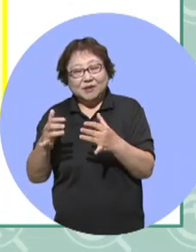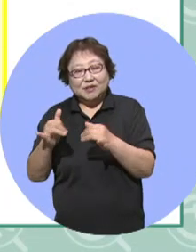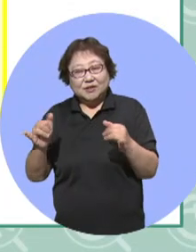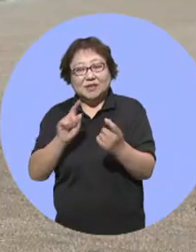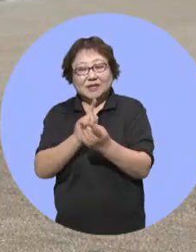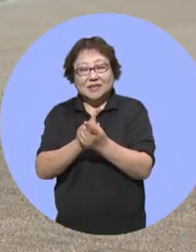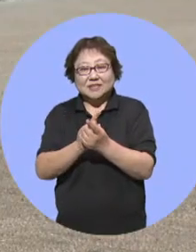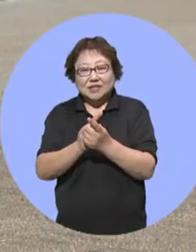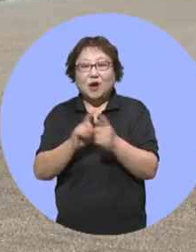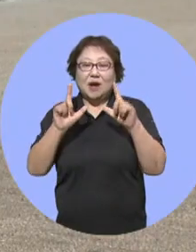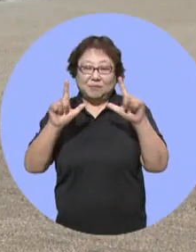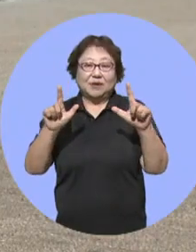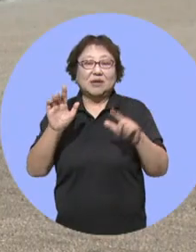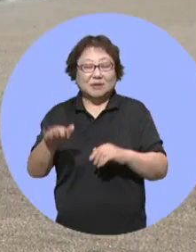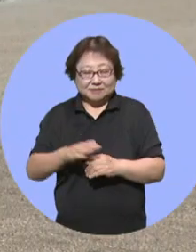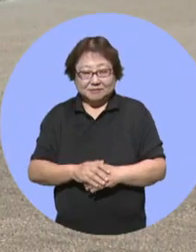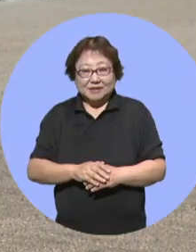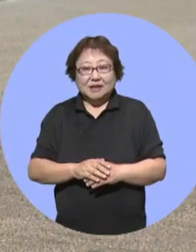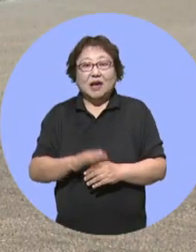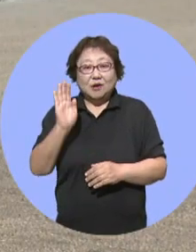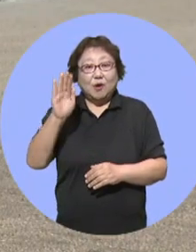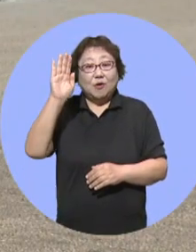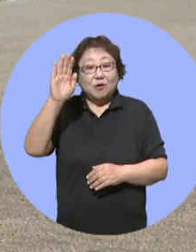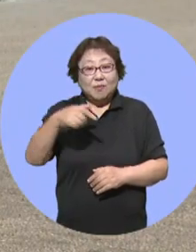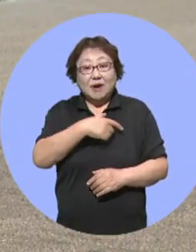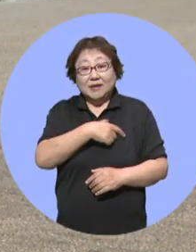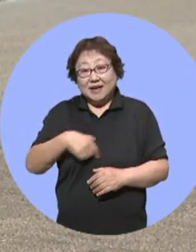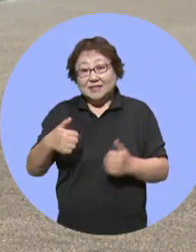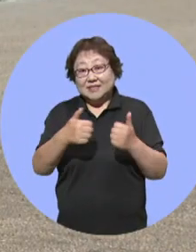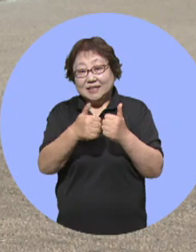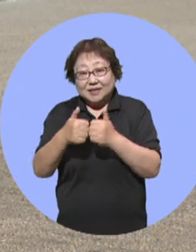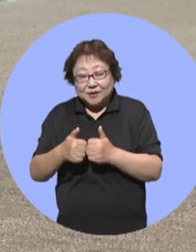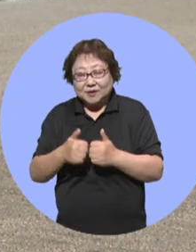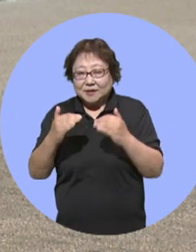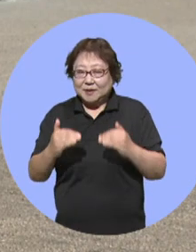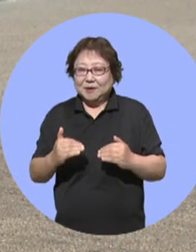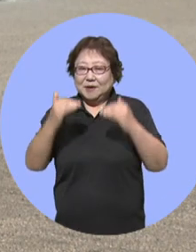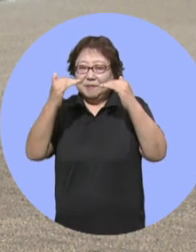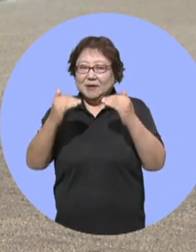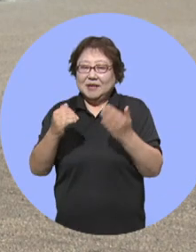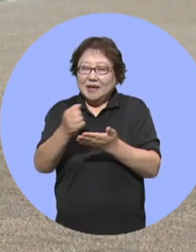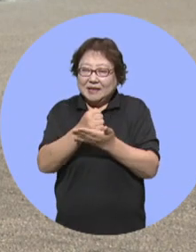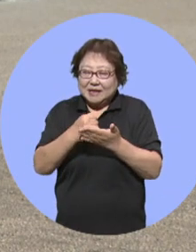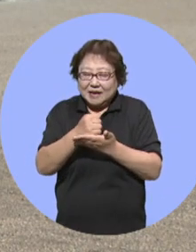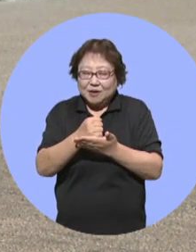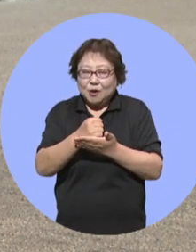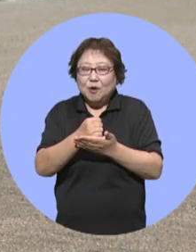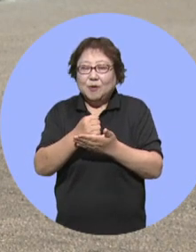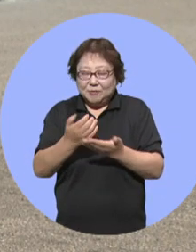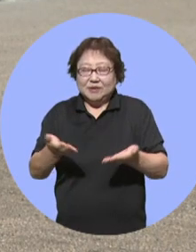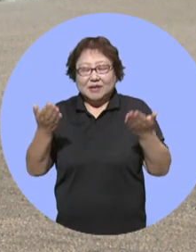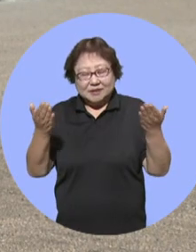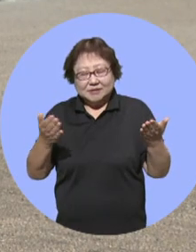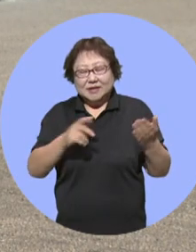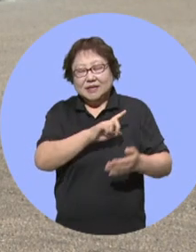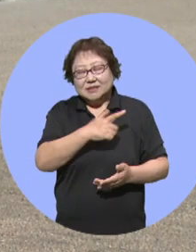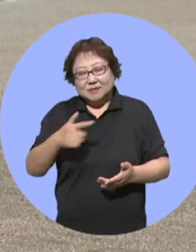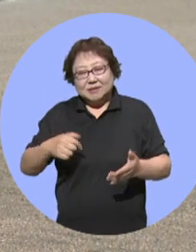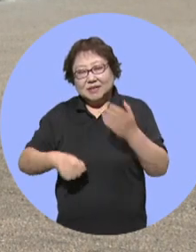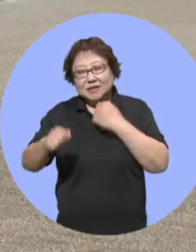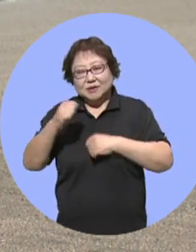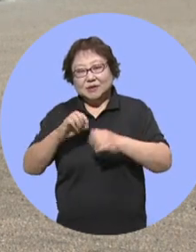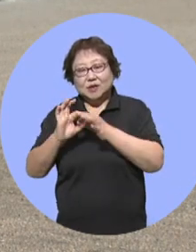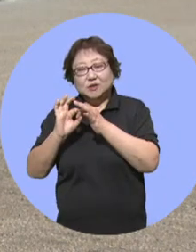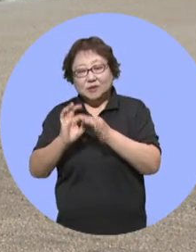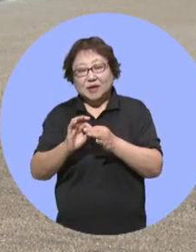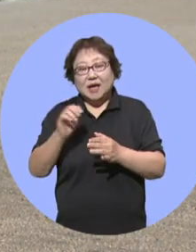。県は今後も大臣会合によって高まった機運を継続できるよう、さまざまな取り組みを通じて